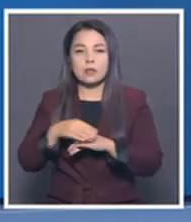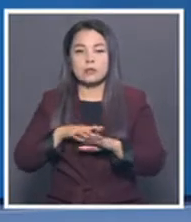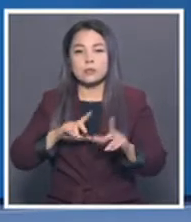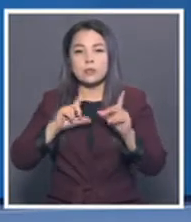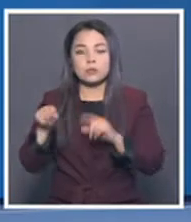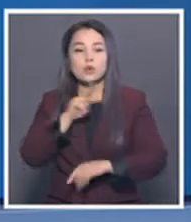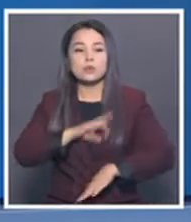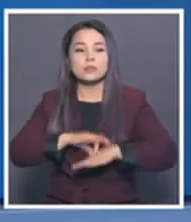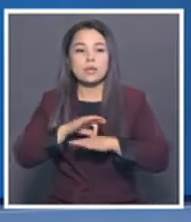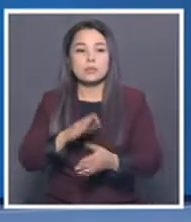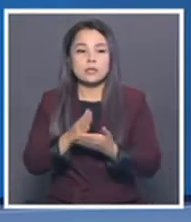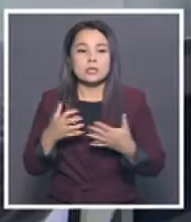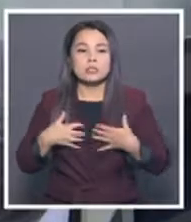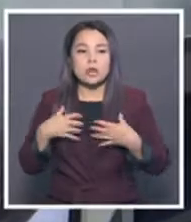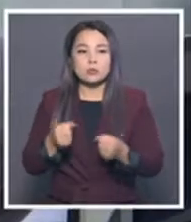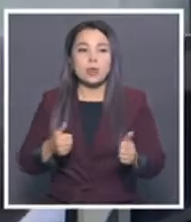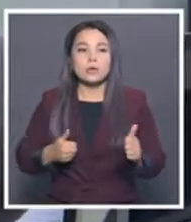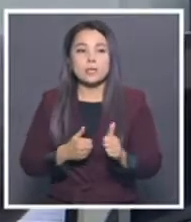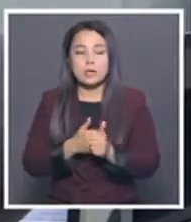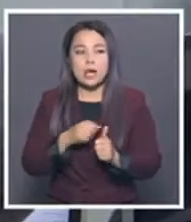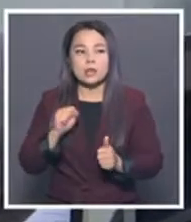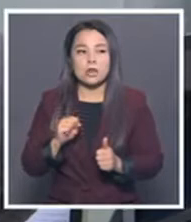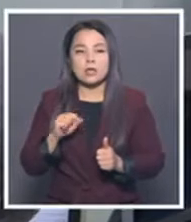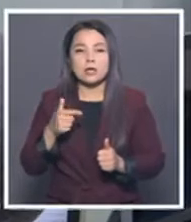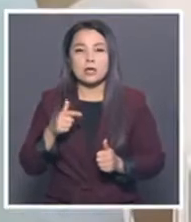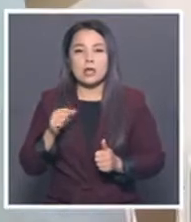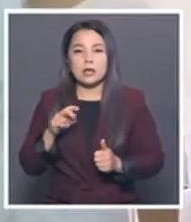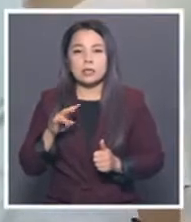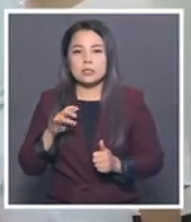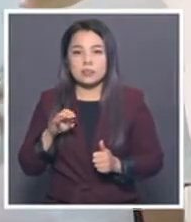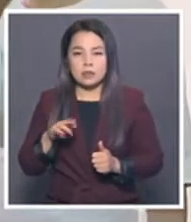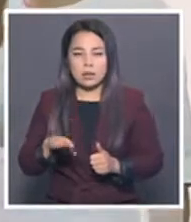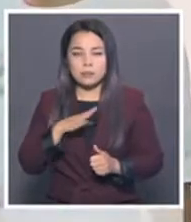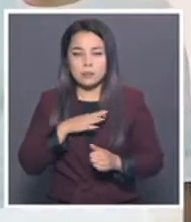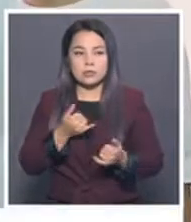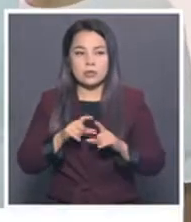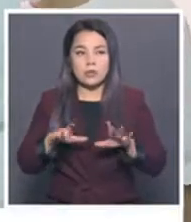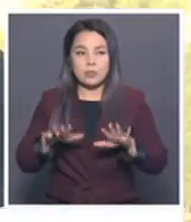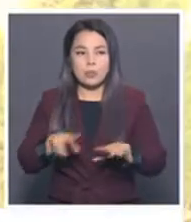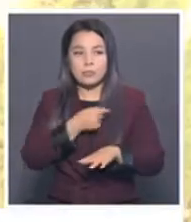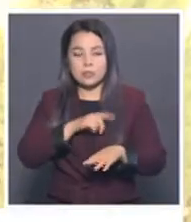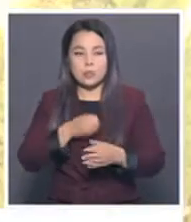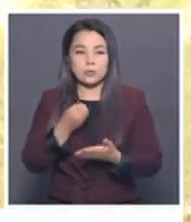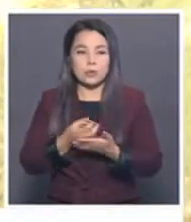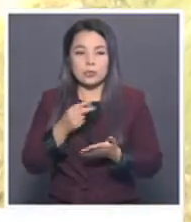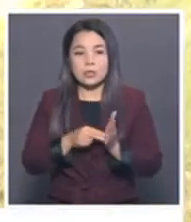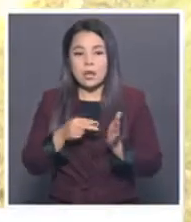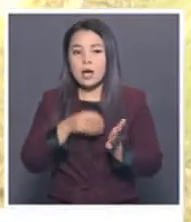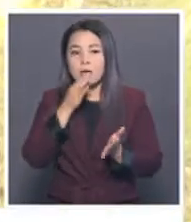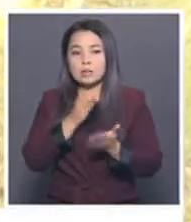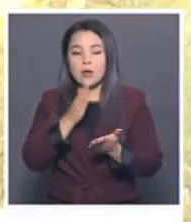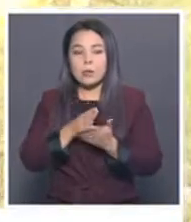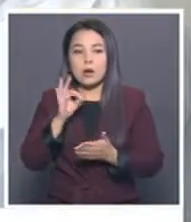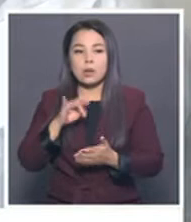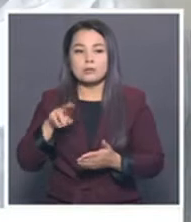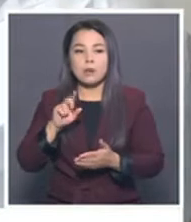келген денсаулық сақтау министрінің орынбасары Ажар Ғаният облыс медицинасына осындай баға берді. Вице-министр алдымен